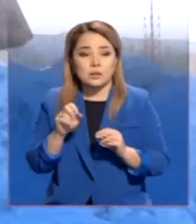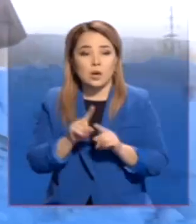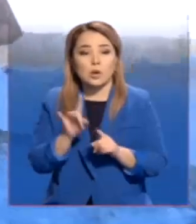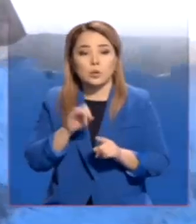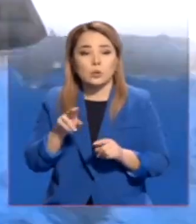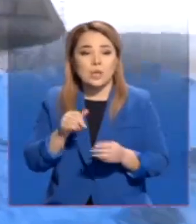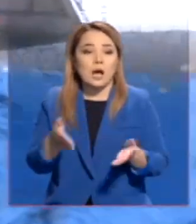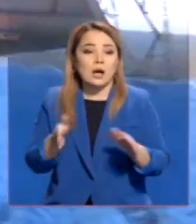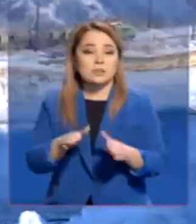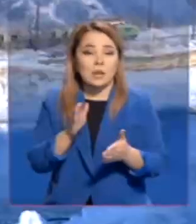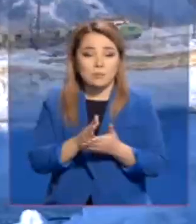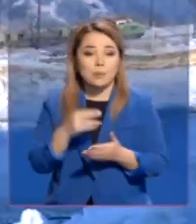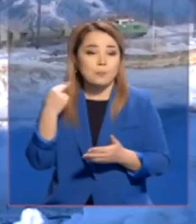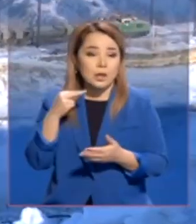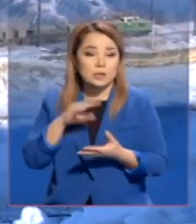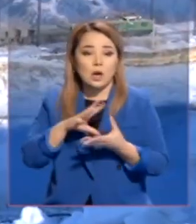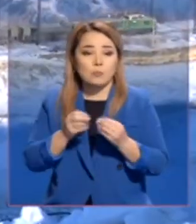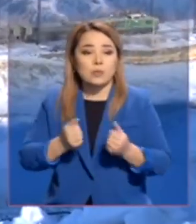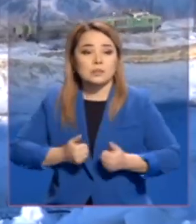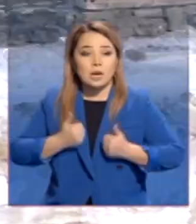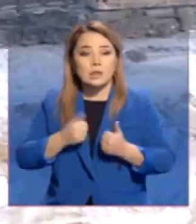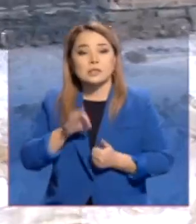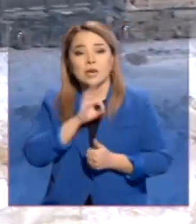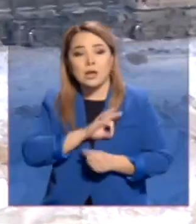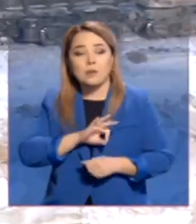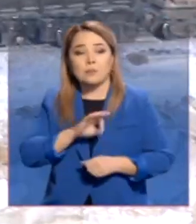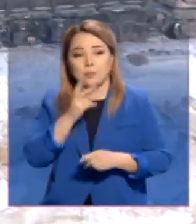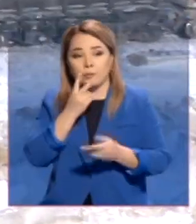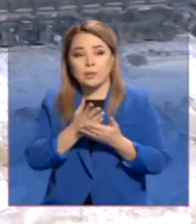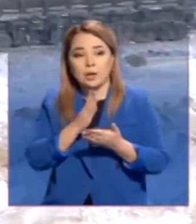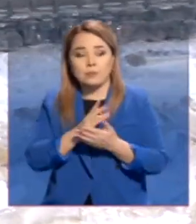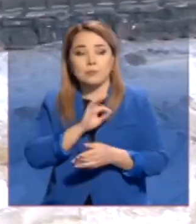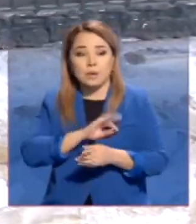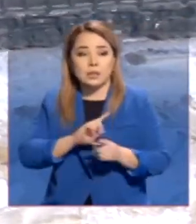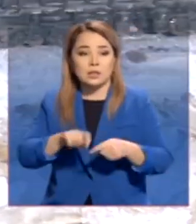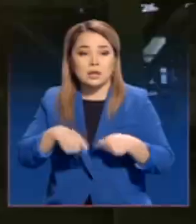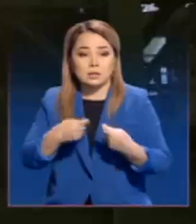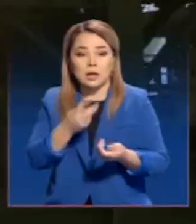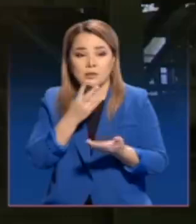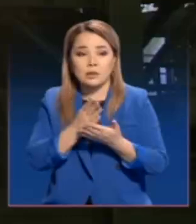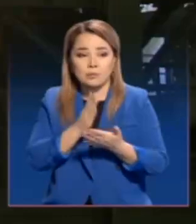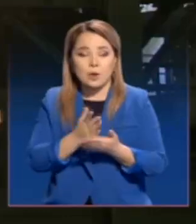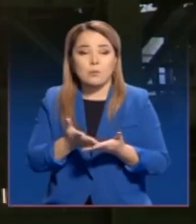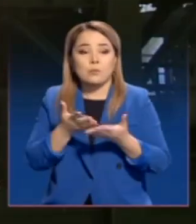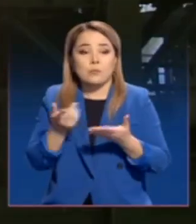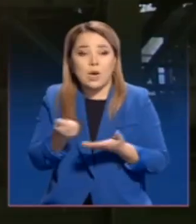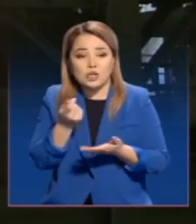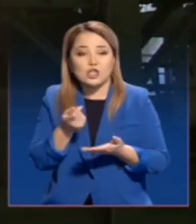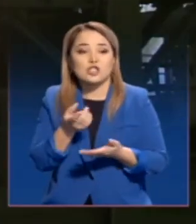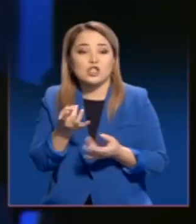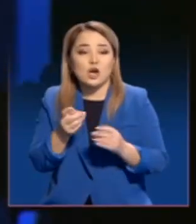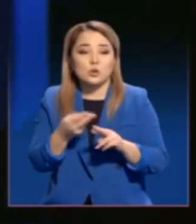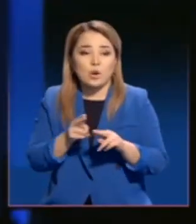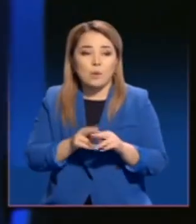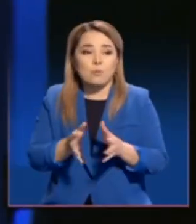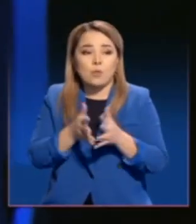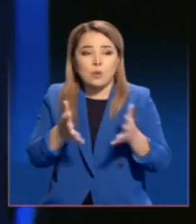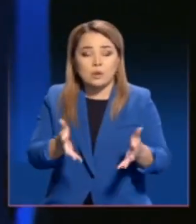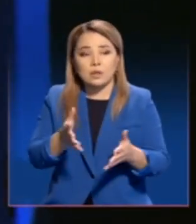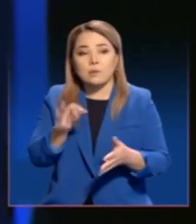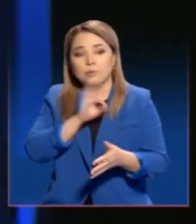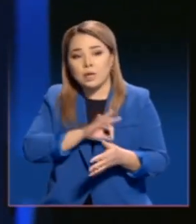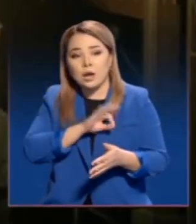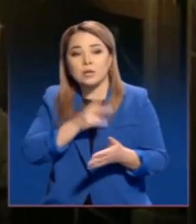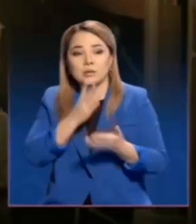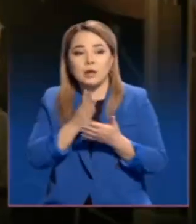руда қалған. Сондықтан президент оны барынша тиімді пайдалануды тапсырды. Яғни, аз шикізаттан мол пайда көру керек. Оның үстіне Ресей